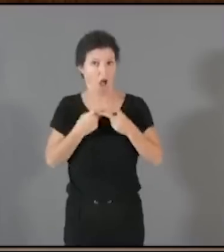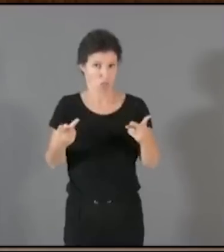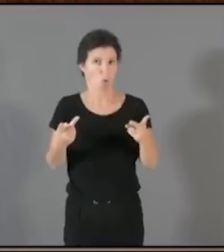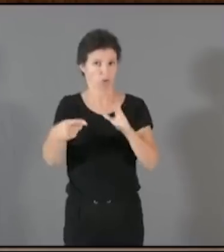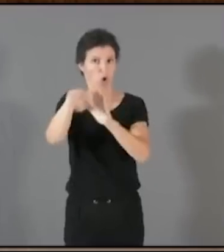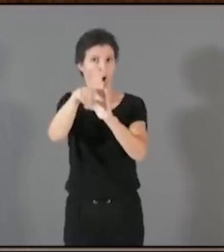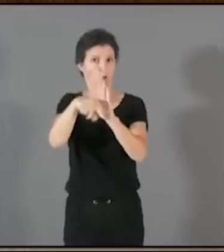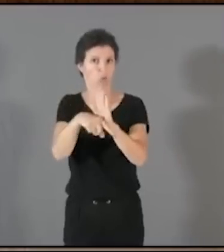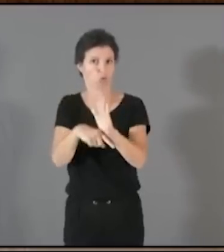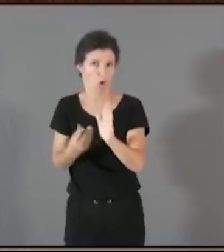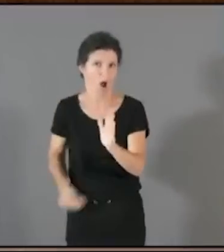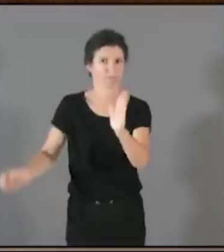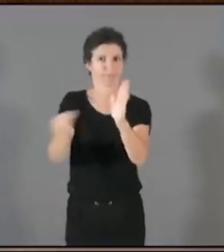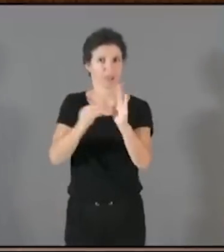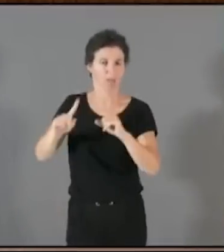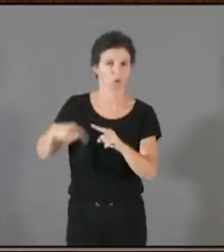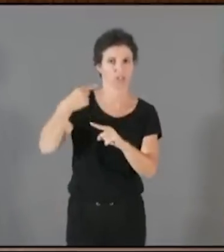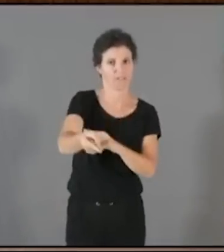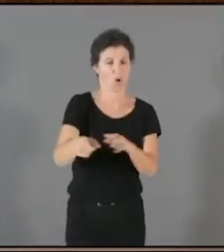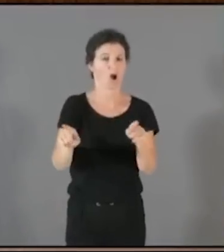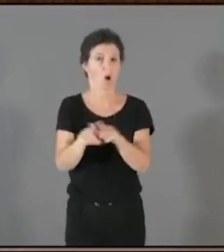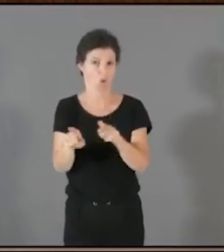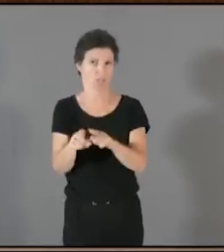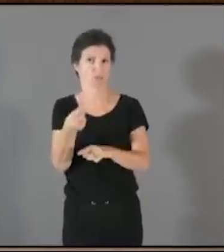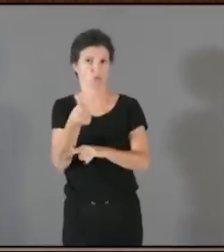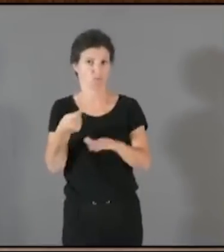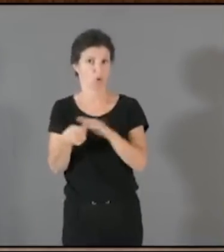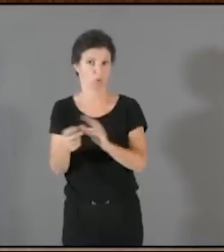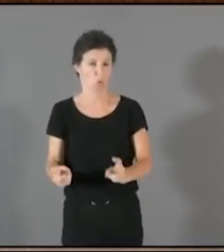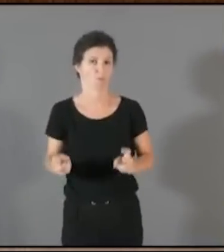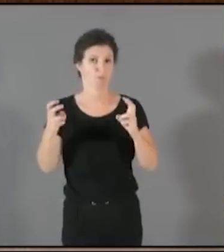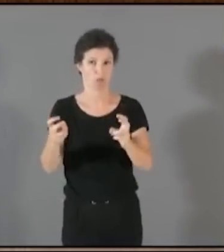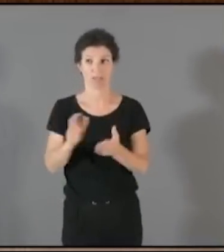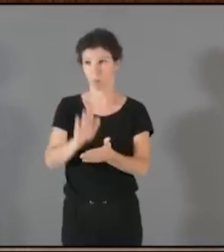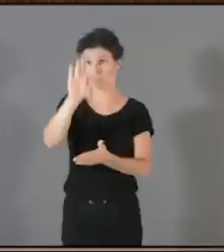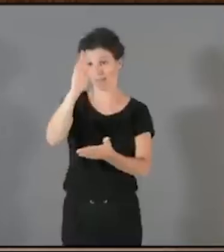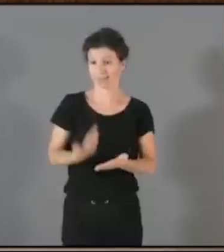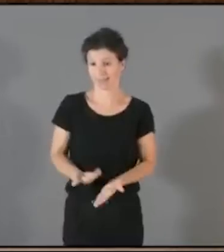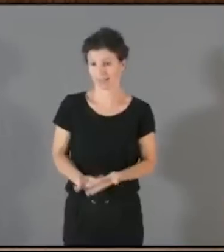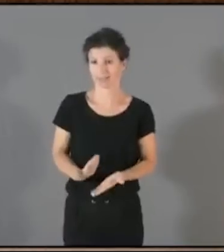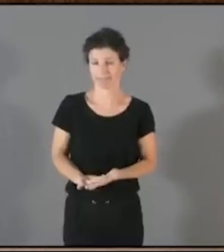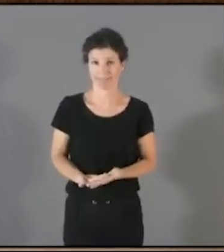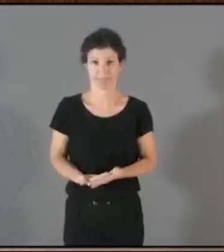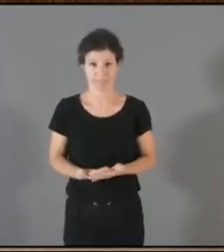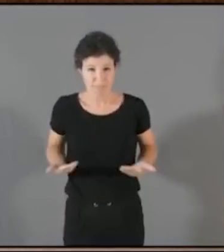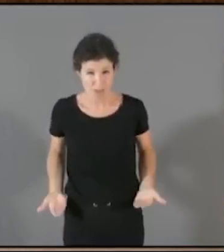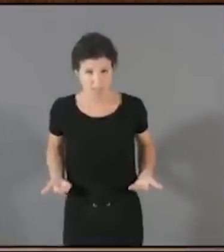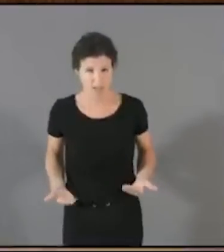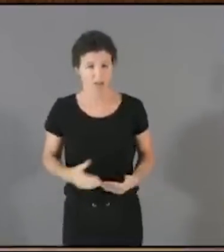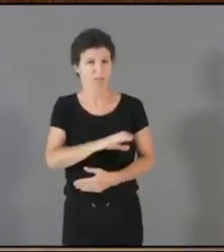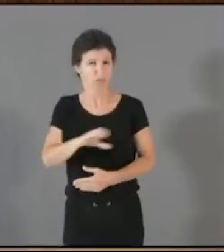vous l'augmenteriez. Promesse tenue. Cette subvention de 100 000 €, donc 100